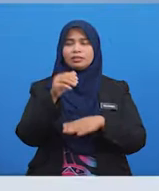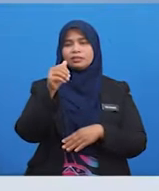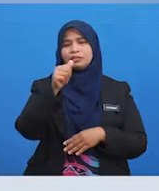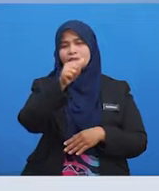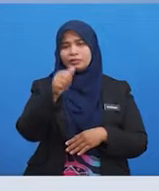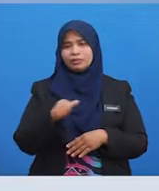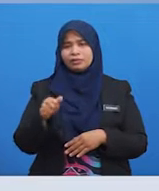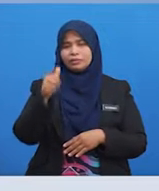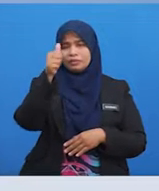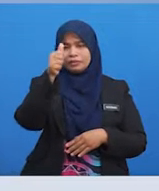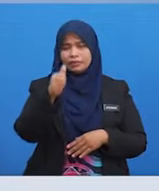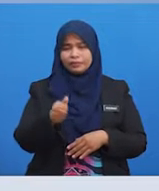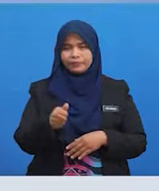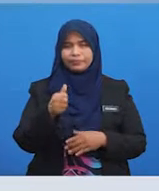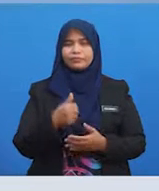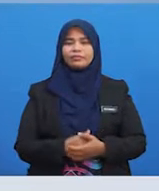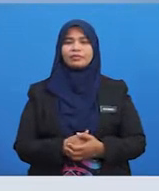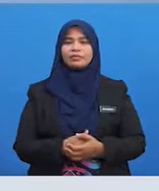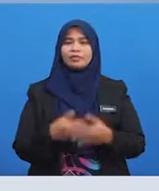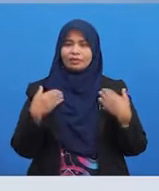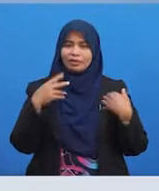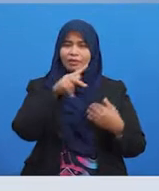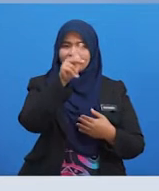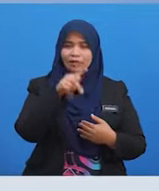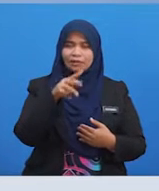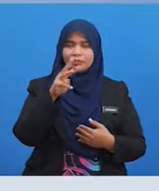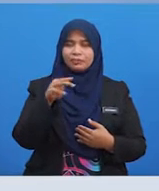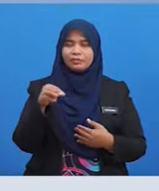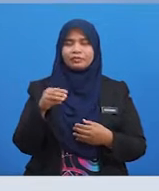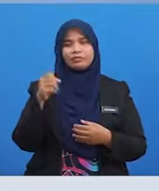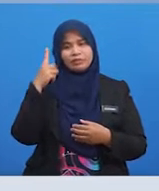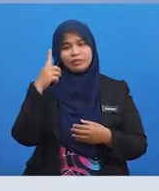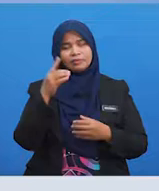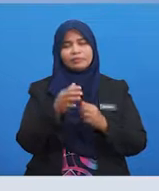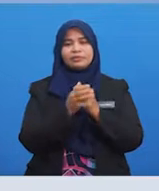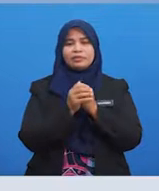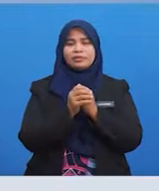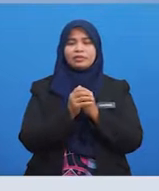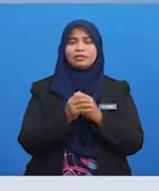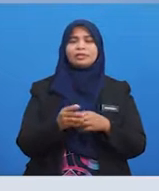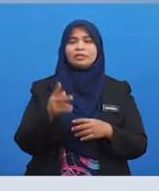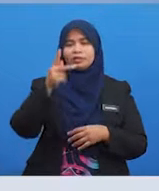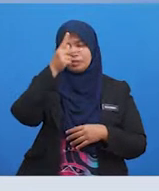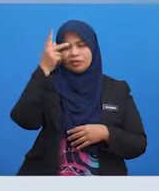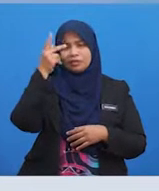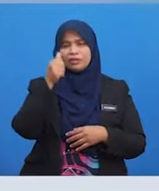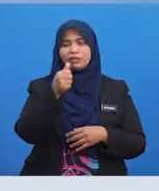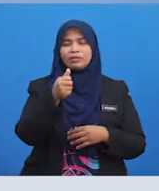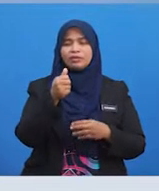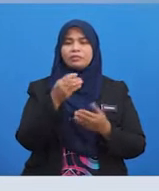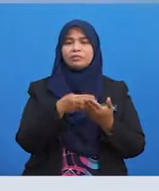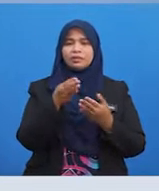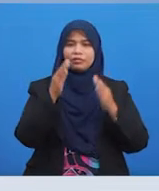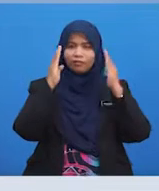Adakah murid-murid faham? Tahniah, kerana kamu memberi